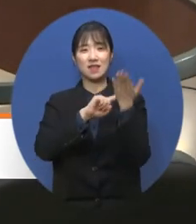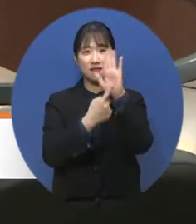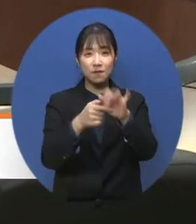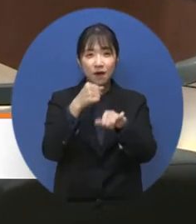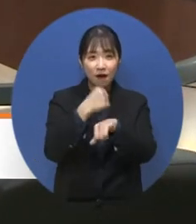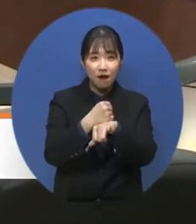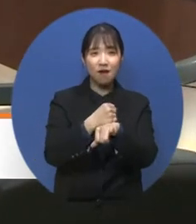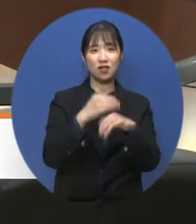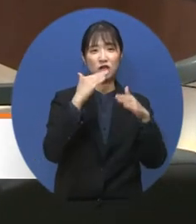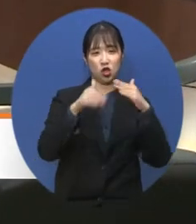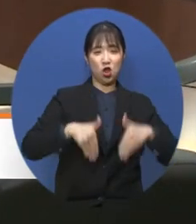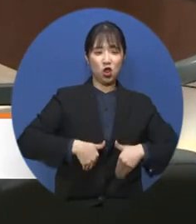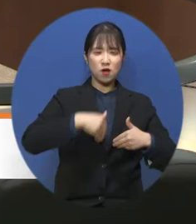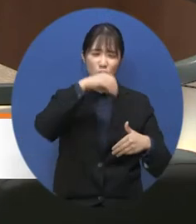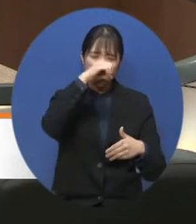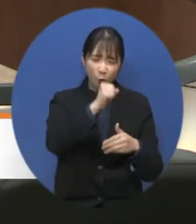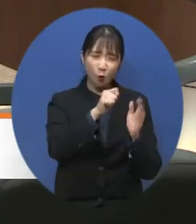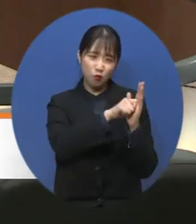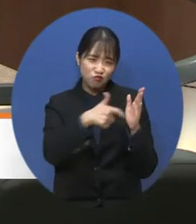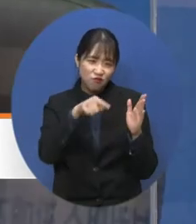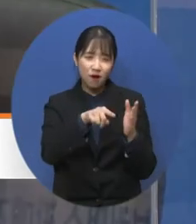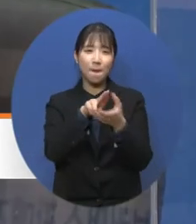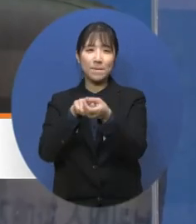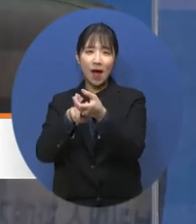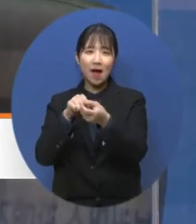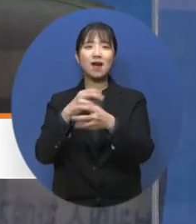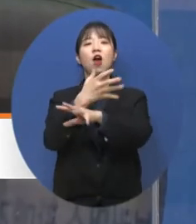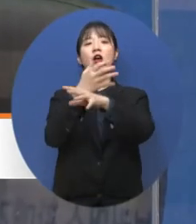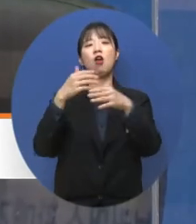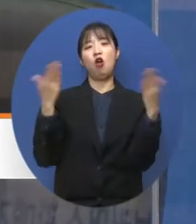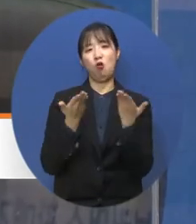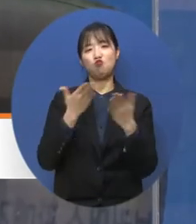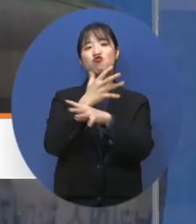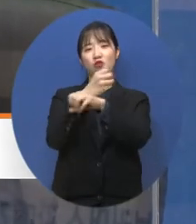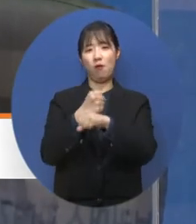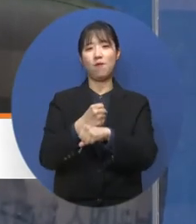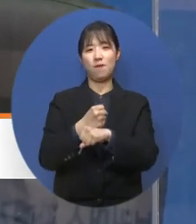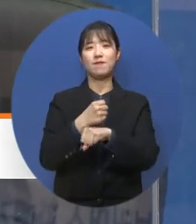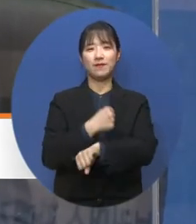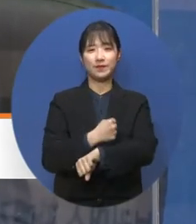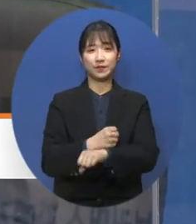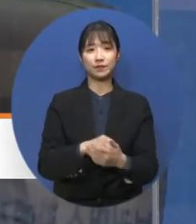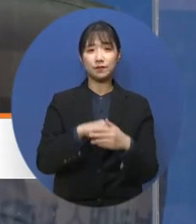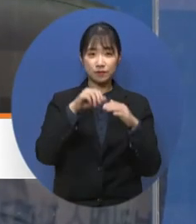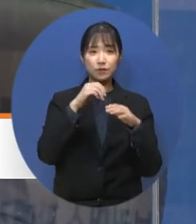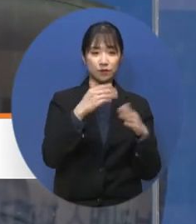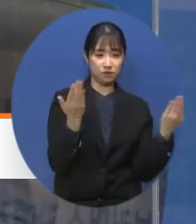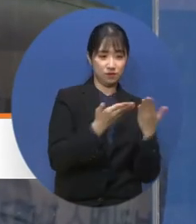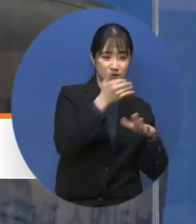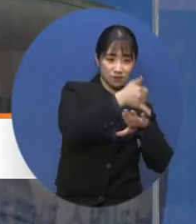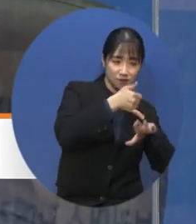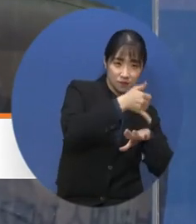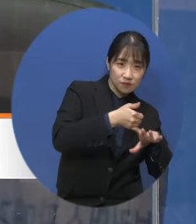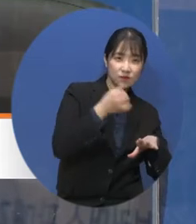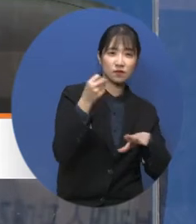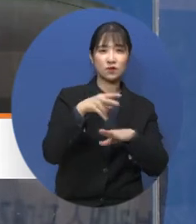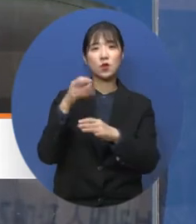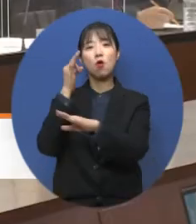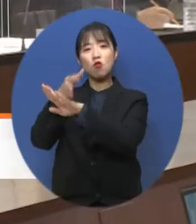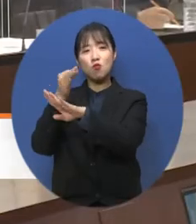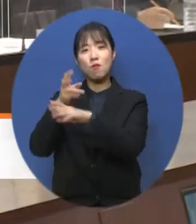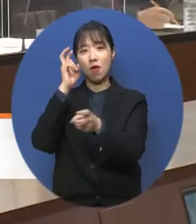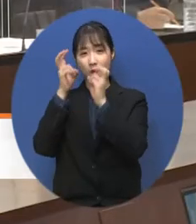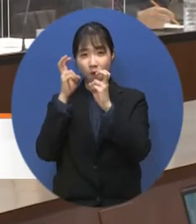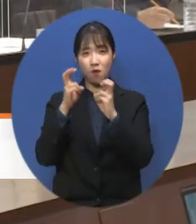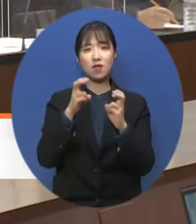판매를 촉진하는 업무협약을 맺었습니다 이번 협약으로 농산물 생산자와 구매 회사간 온라인 실시간